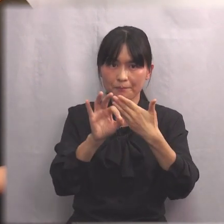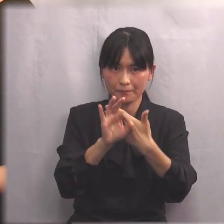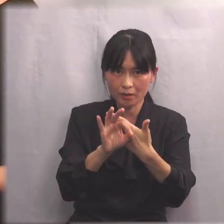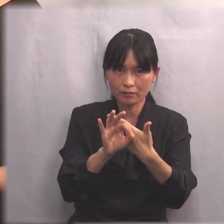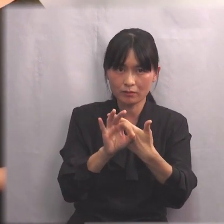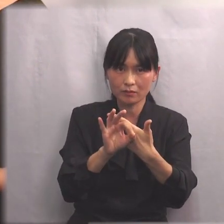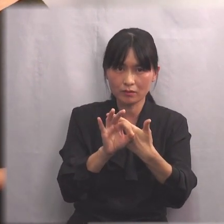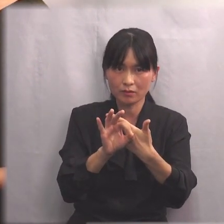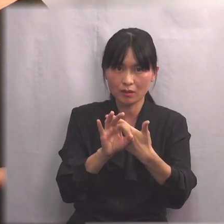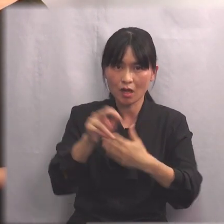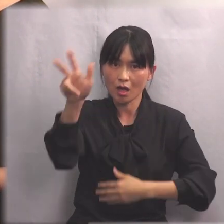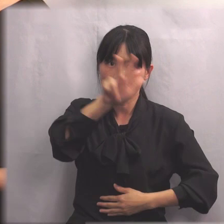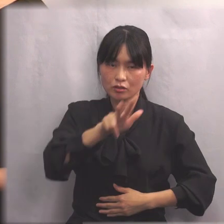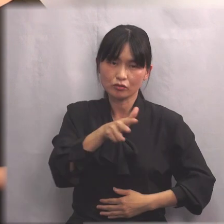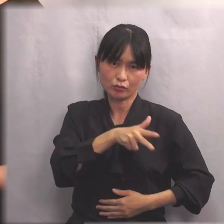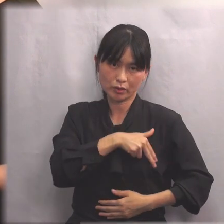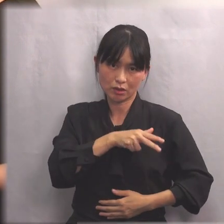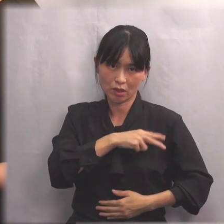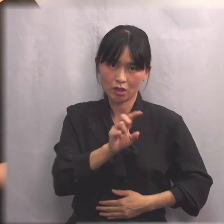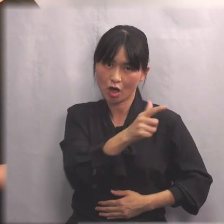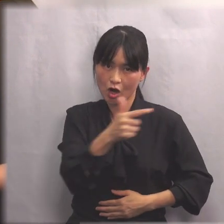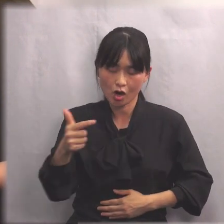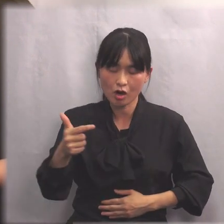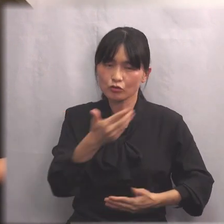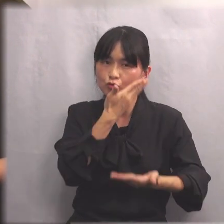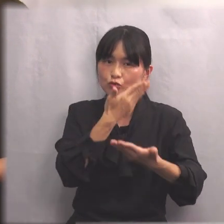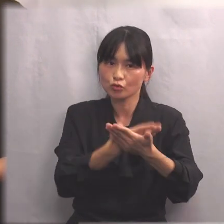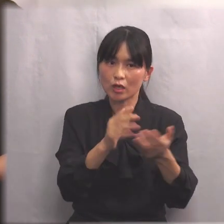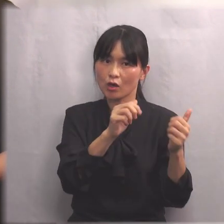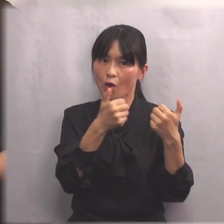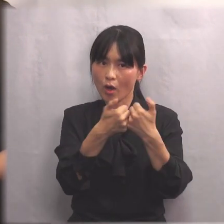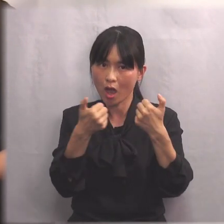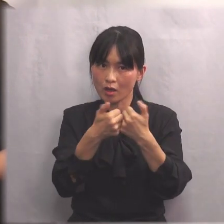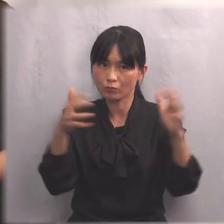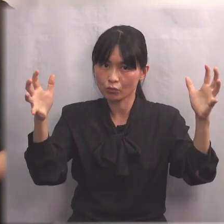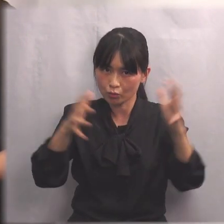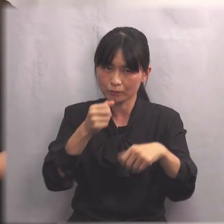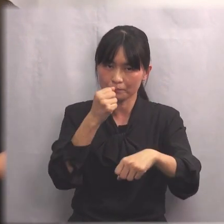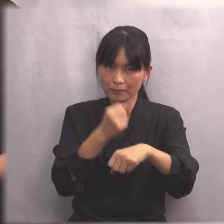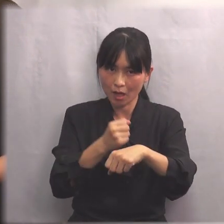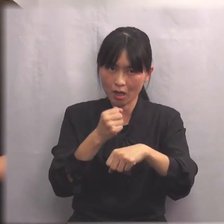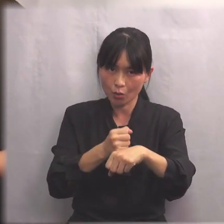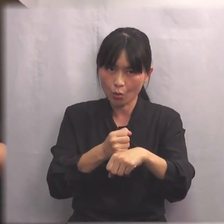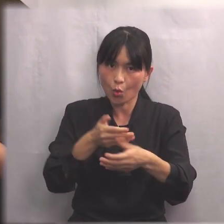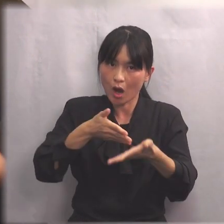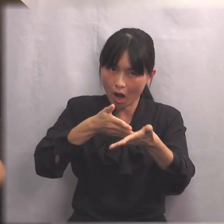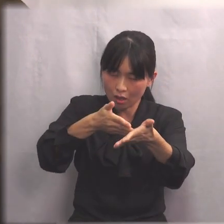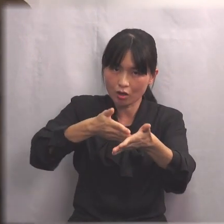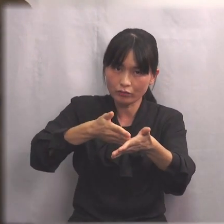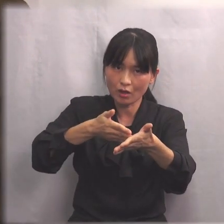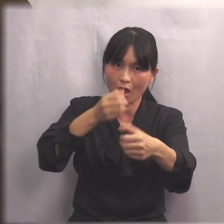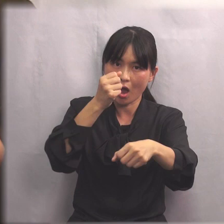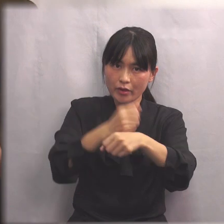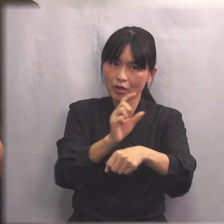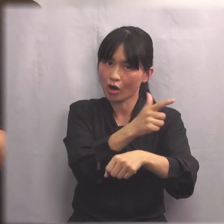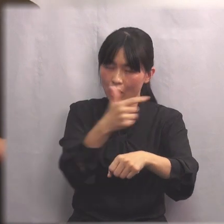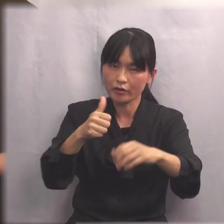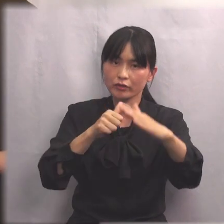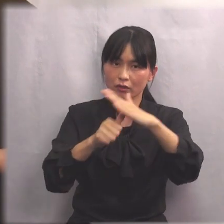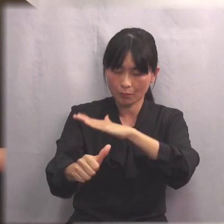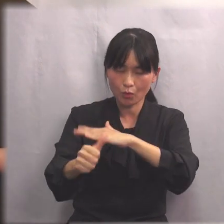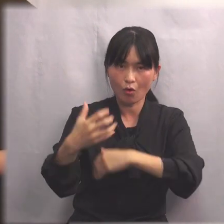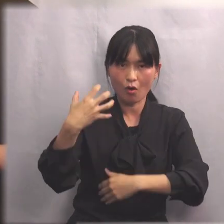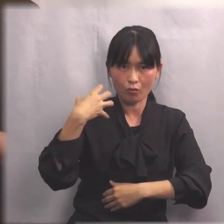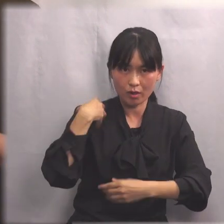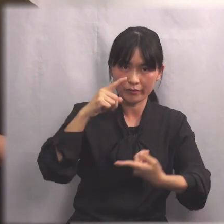여기에 말씀드렸었던 전국위원회 등 당의 주요 회의를 소집하고 안건을 발의하는 권한 이외에 다른 모든